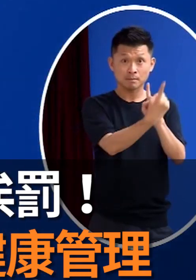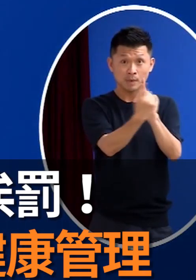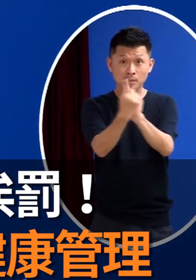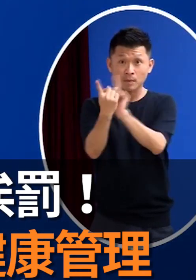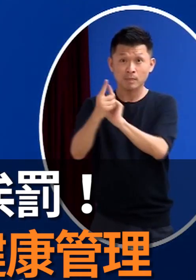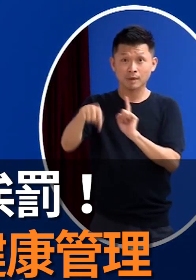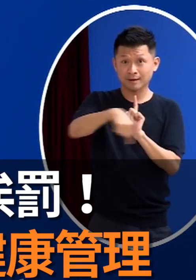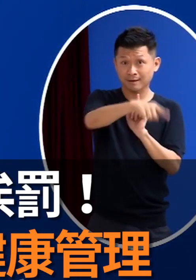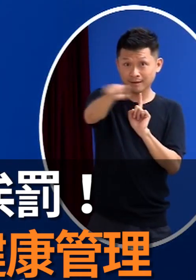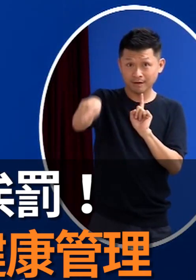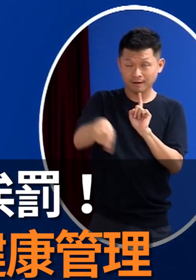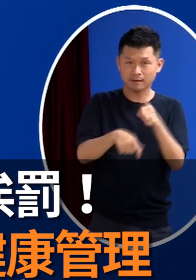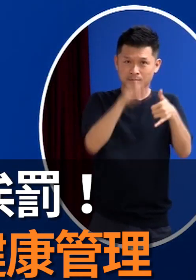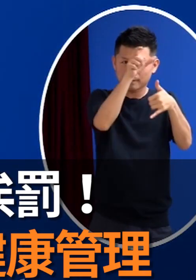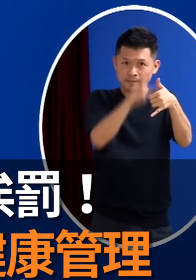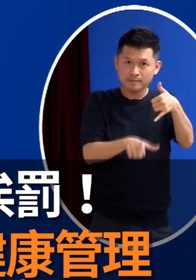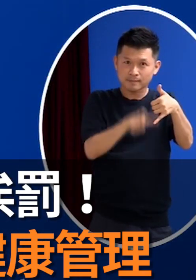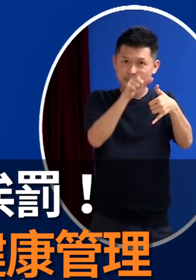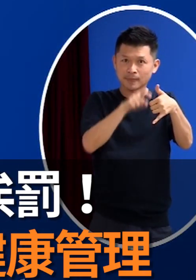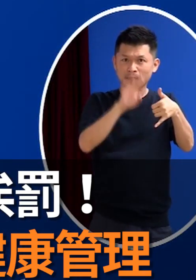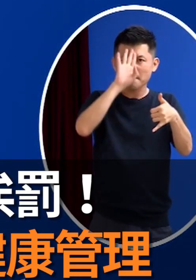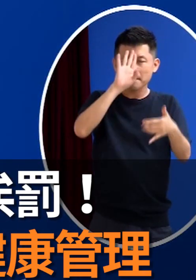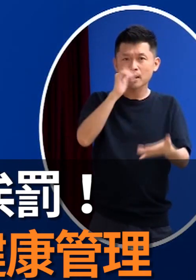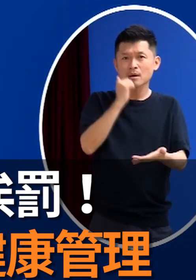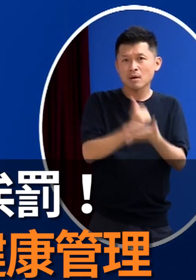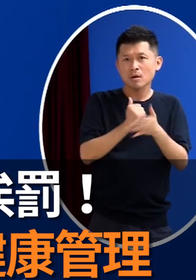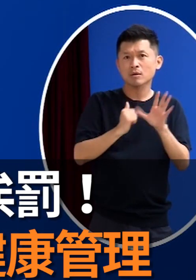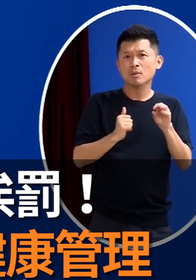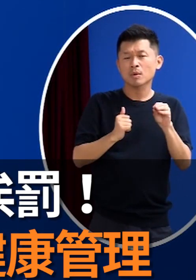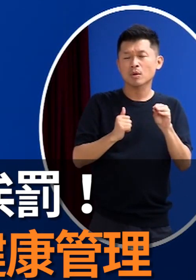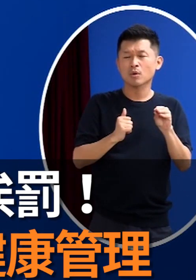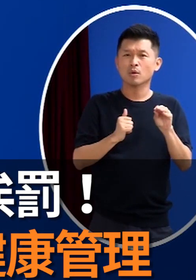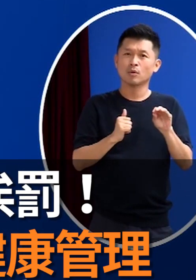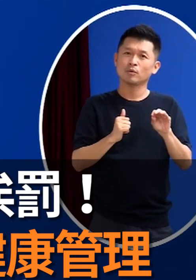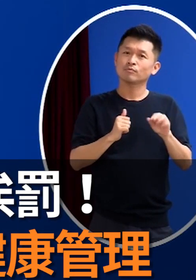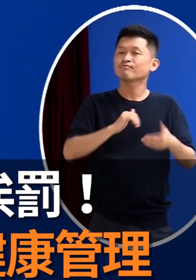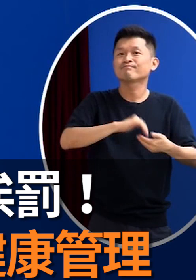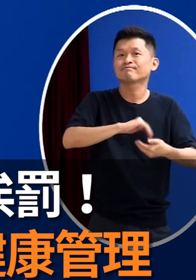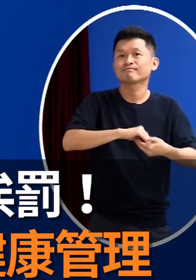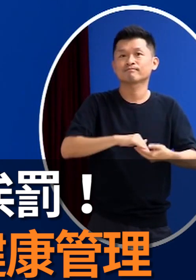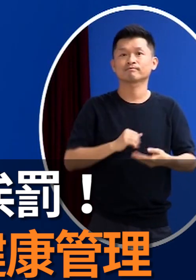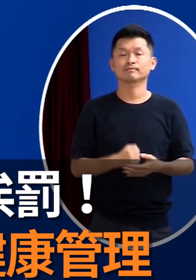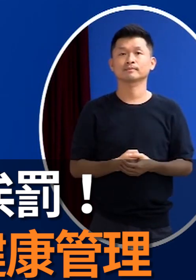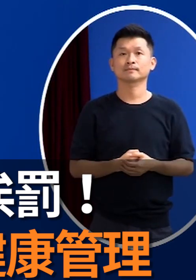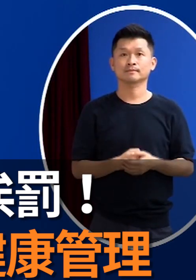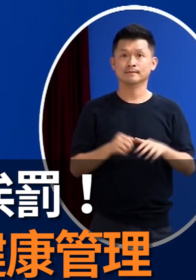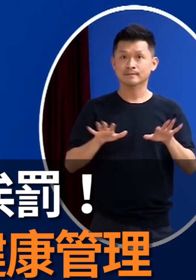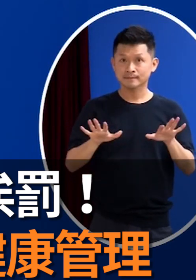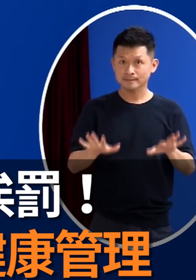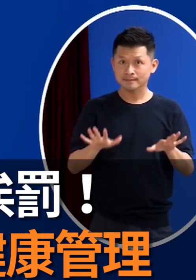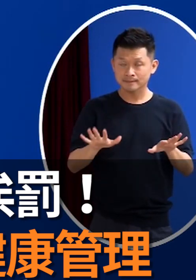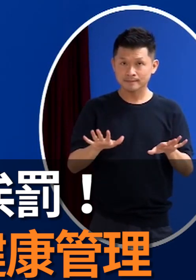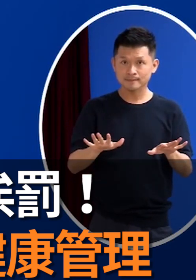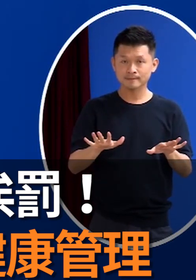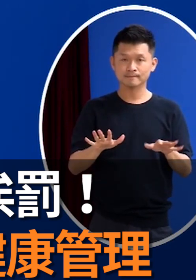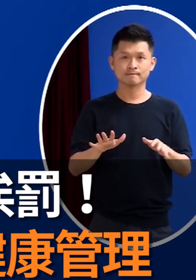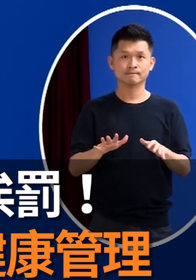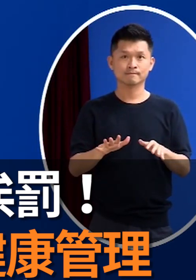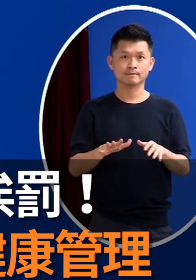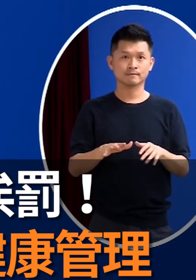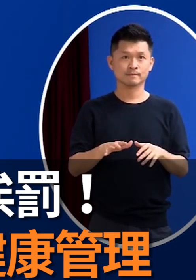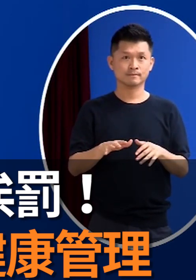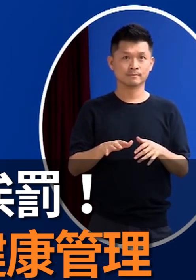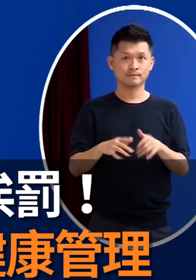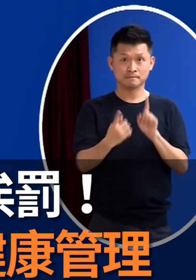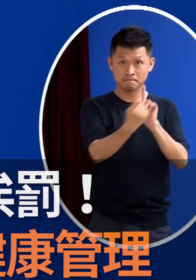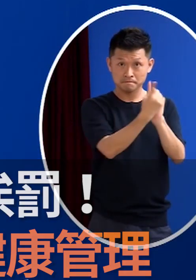因为这个个案也并非确定病例了哈，那所以目前在实务上是不需要做